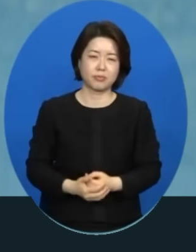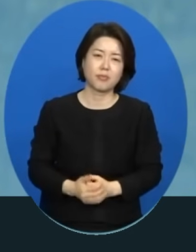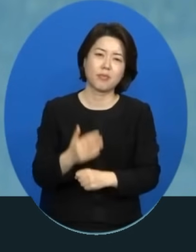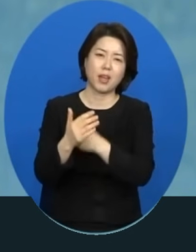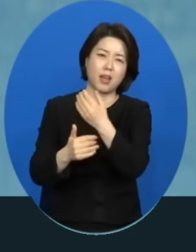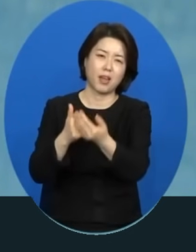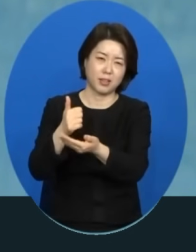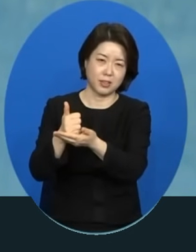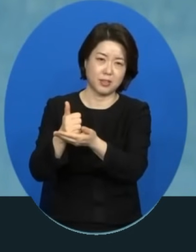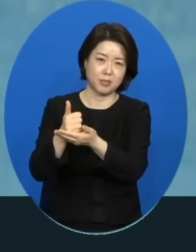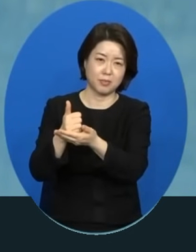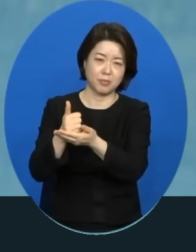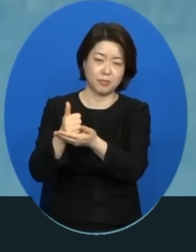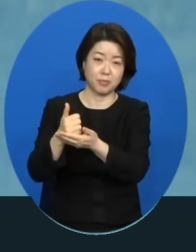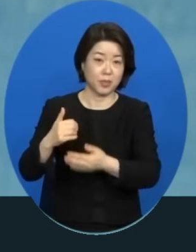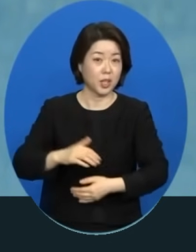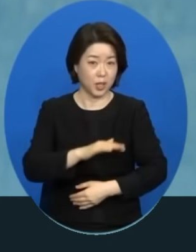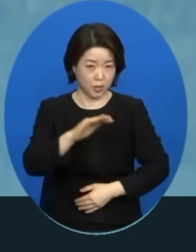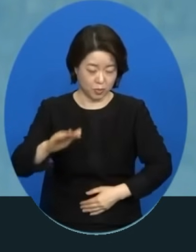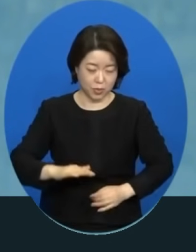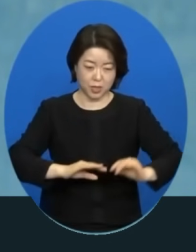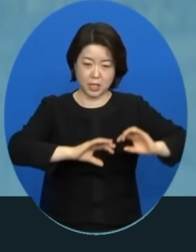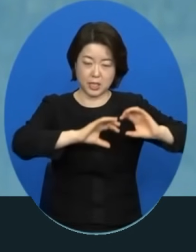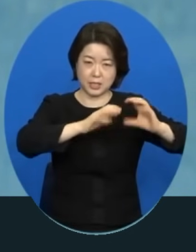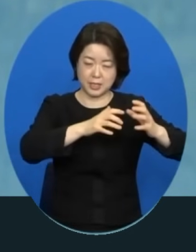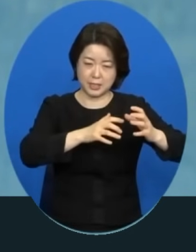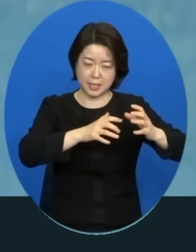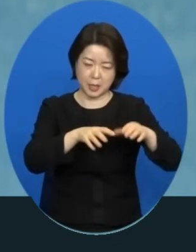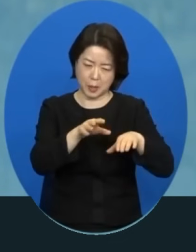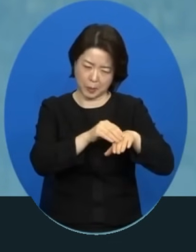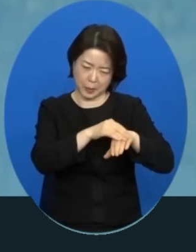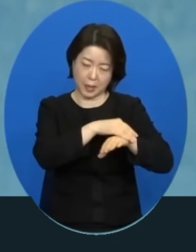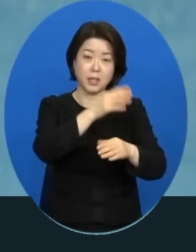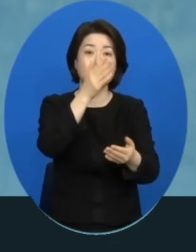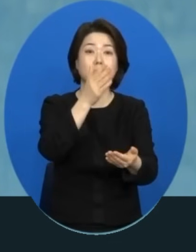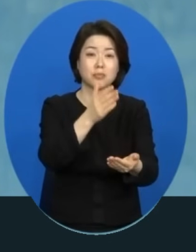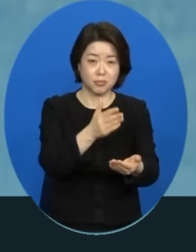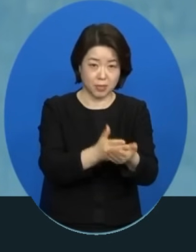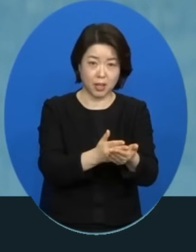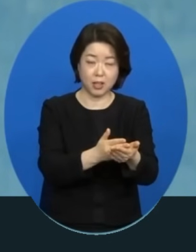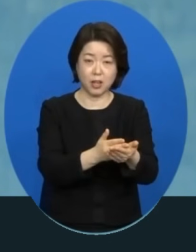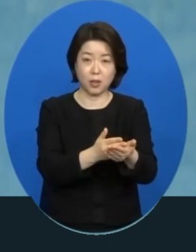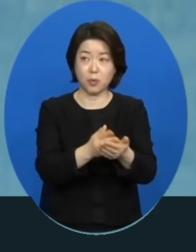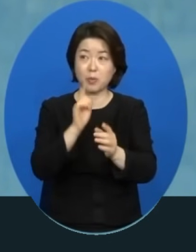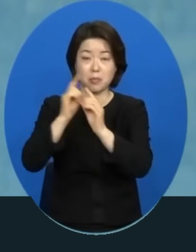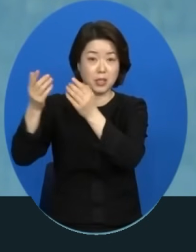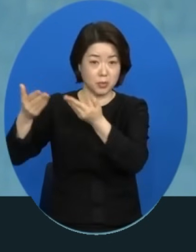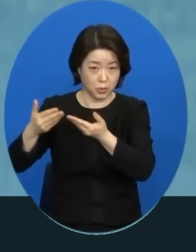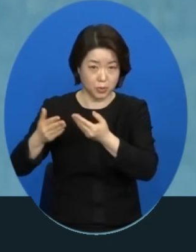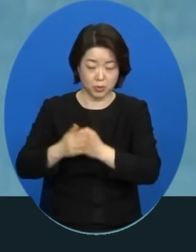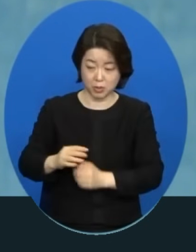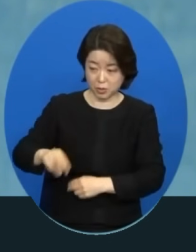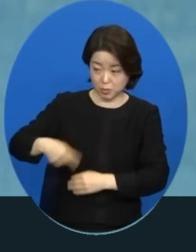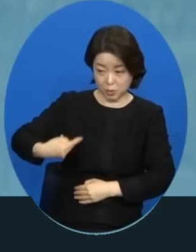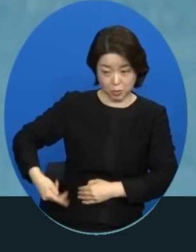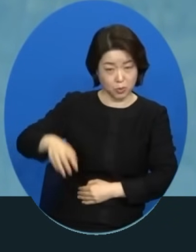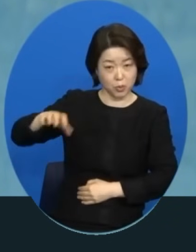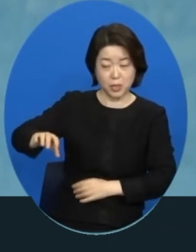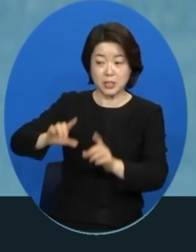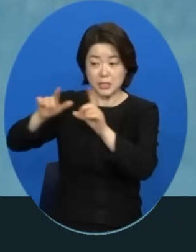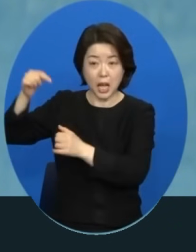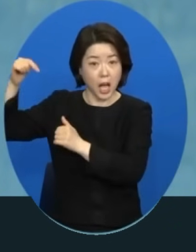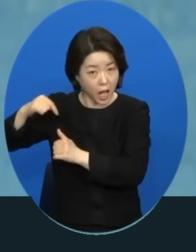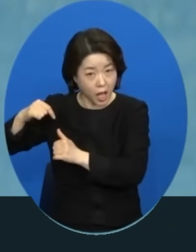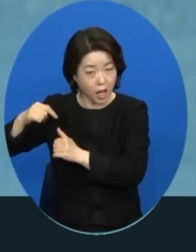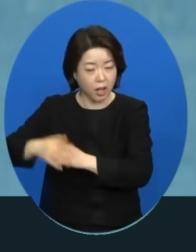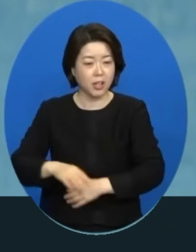하나님께서 우리가 세속에 물들지 말라고 하면서 우리를 하여금 수온에 살라고 하실까요? 야 너희는